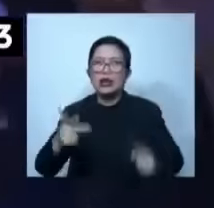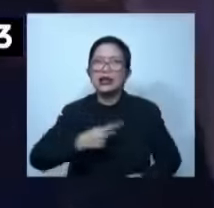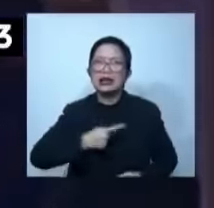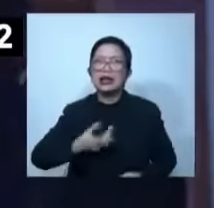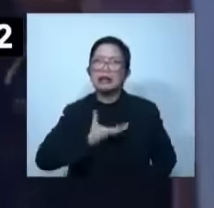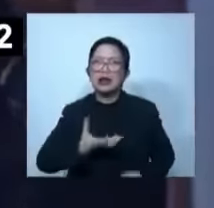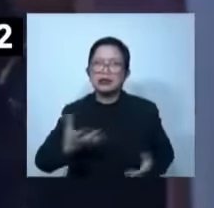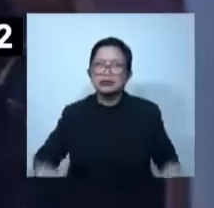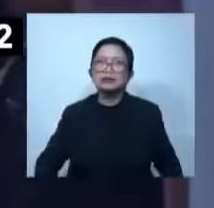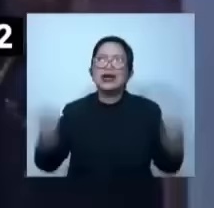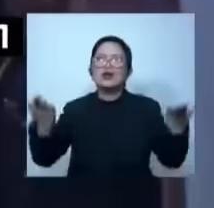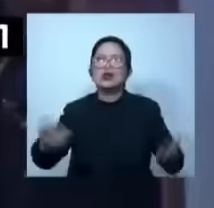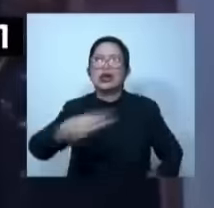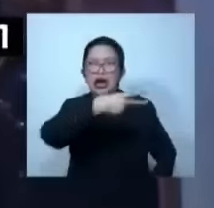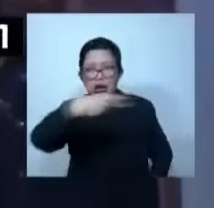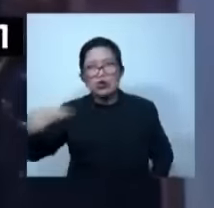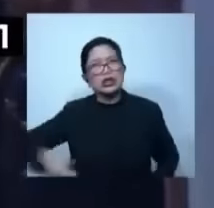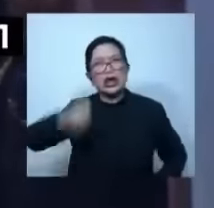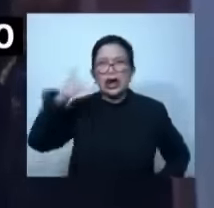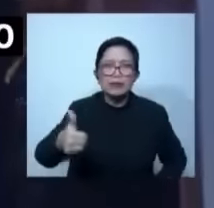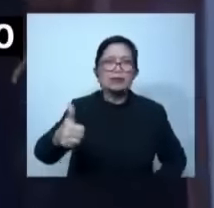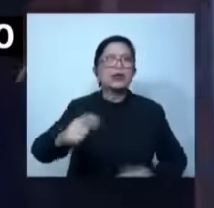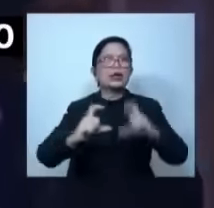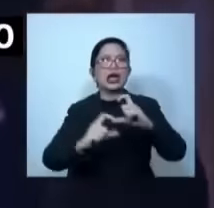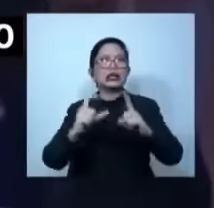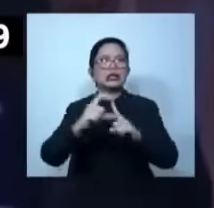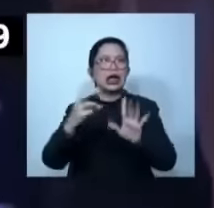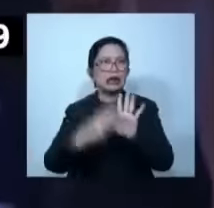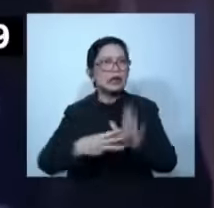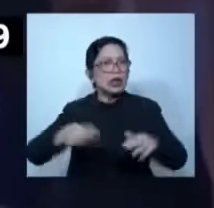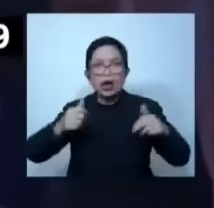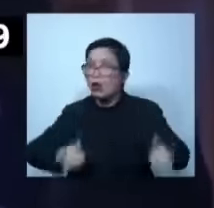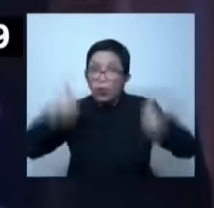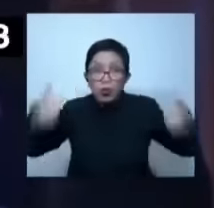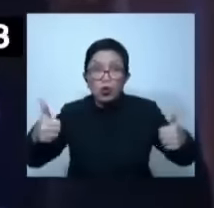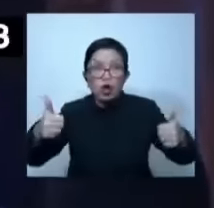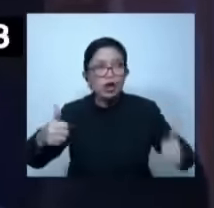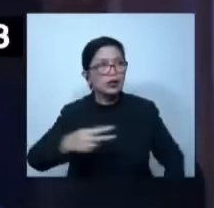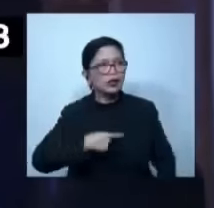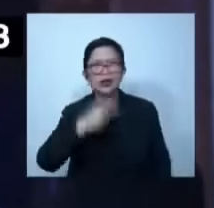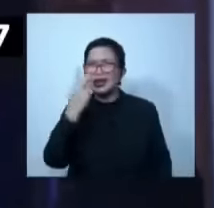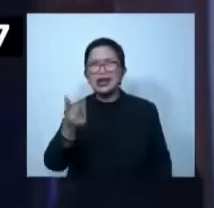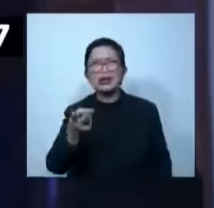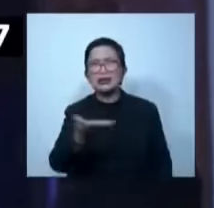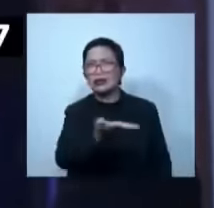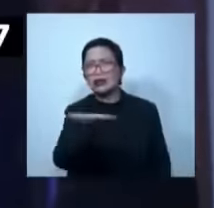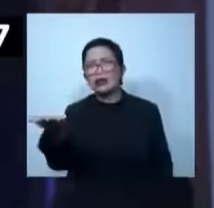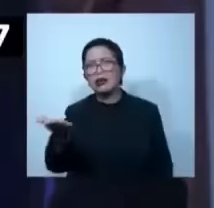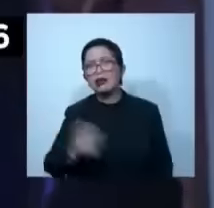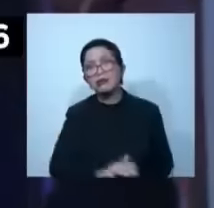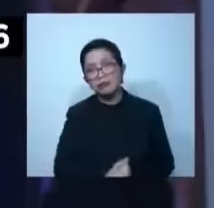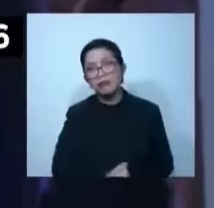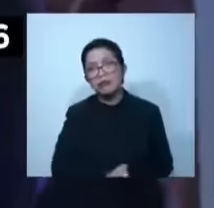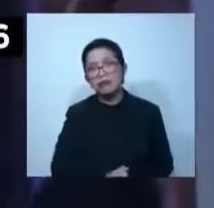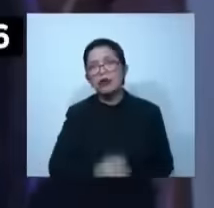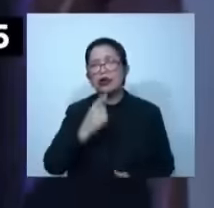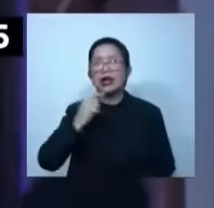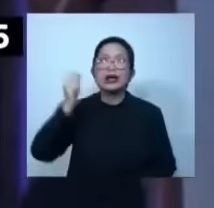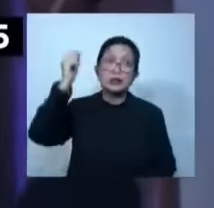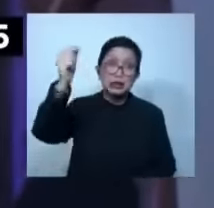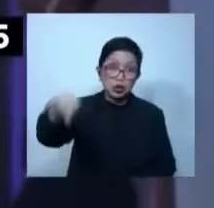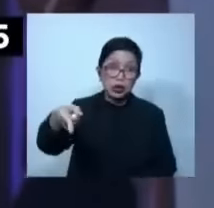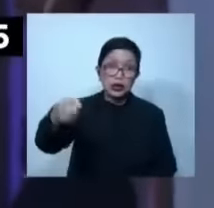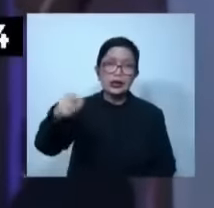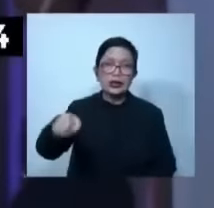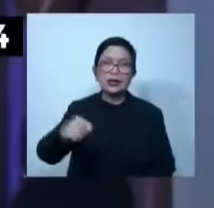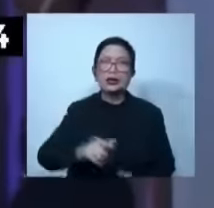membangun Indonesia yang hebat dengan SDM yang unggul. Tapi apakah kita sudah memperhatikan mereka? Tentu kemajuan yang selama